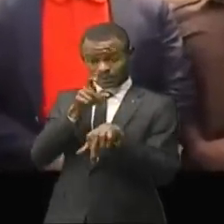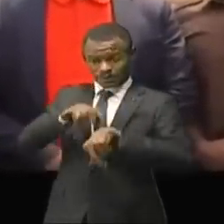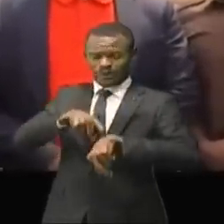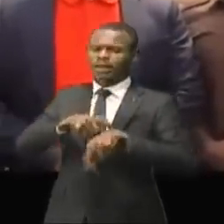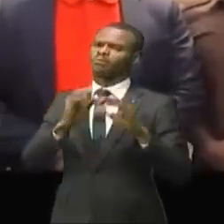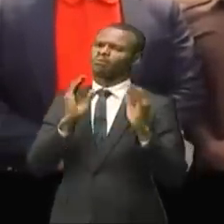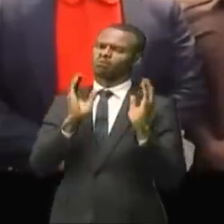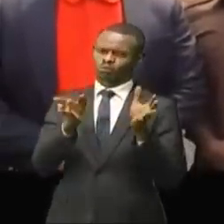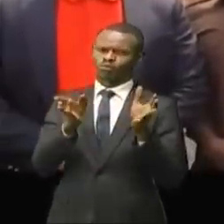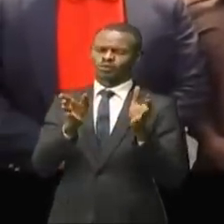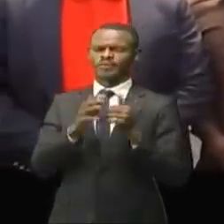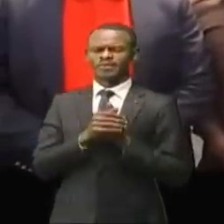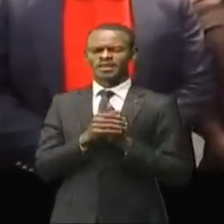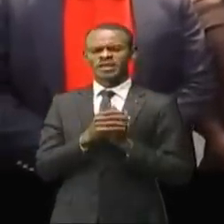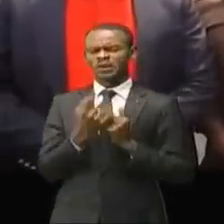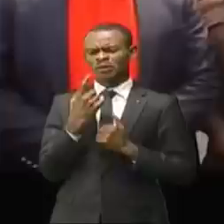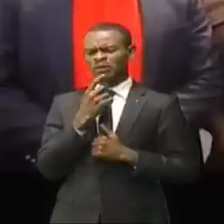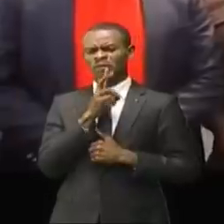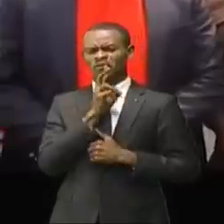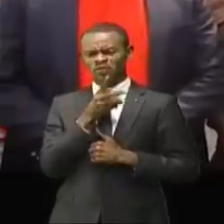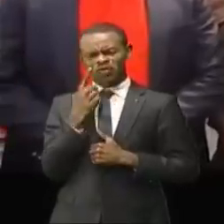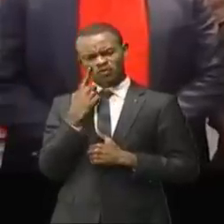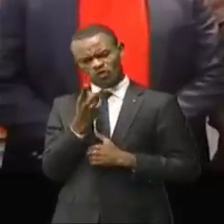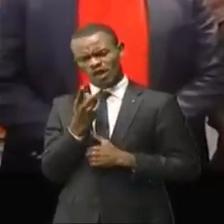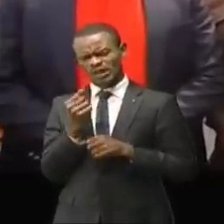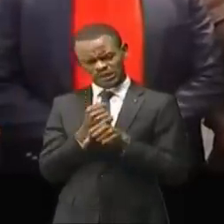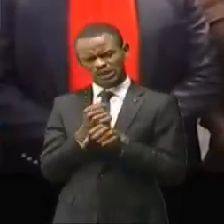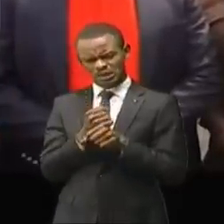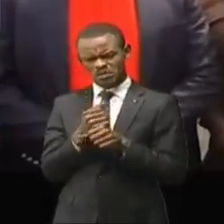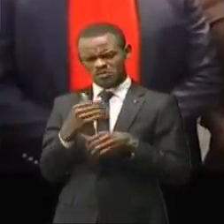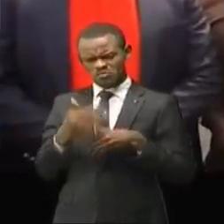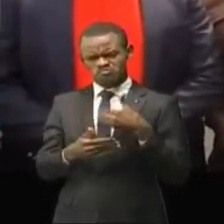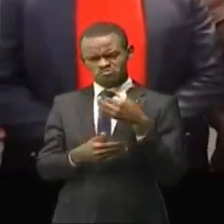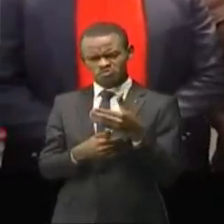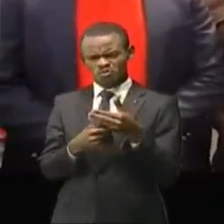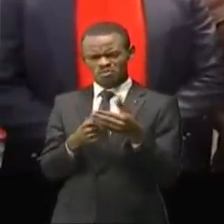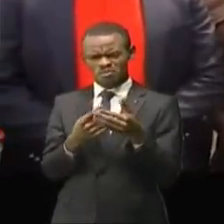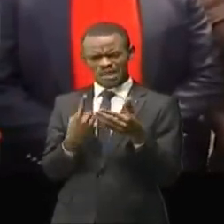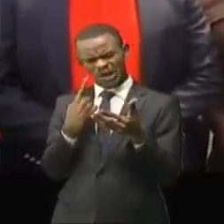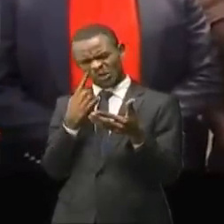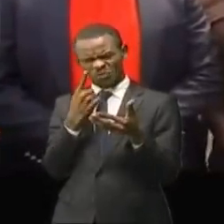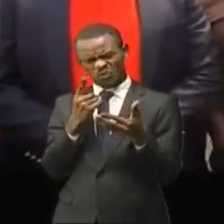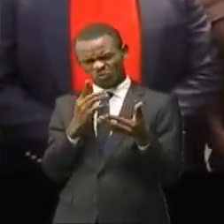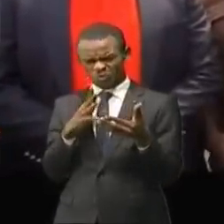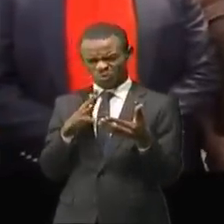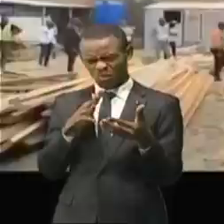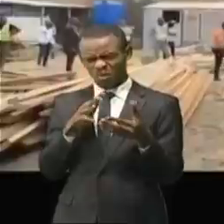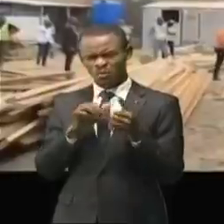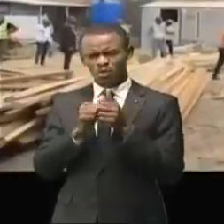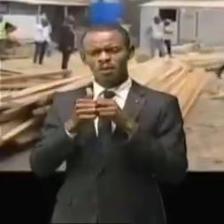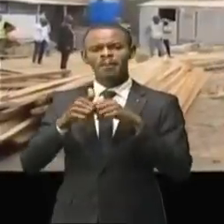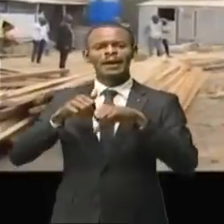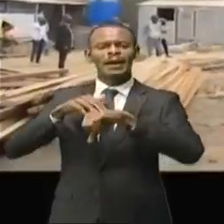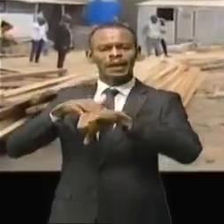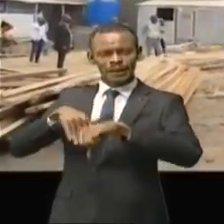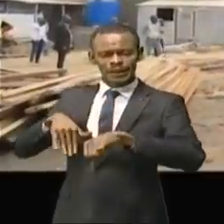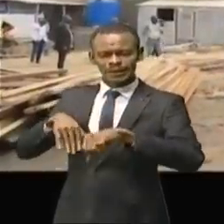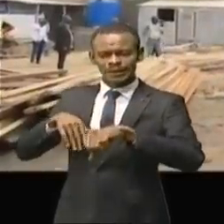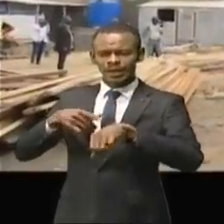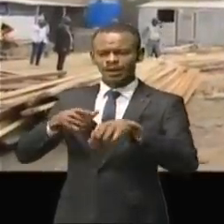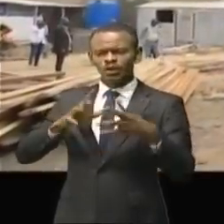si ici à moins d'un on a constaté quand même un petit retard par rapport au chronogramme qui a été établi on a discuté aussi